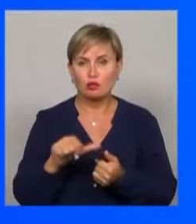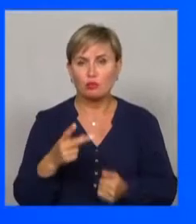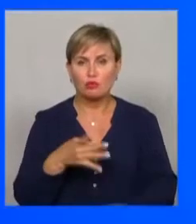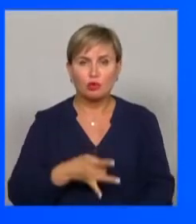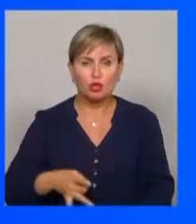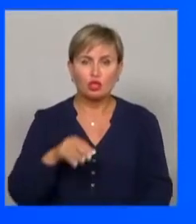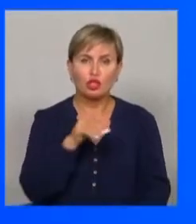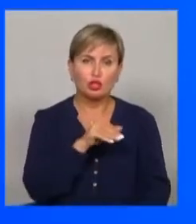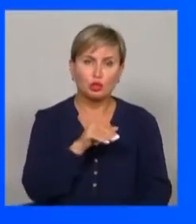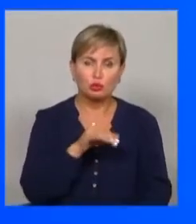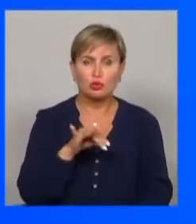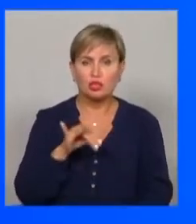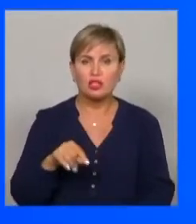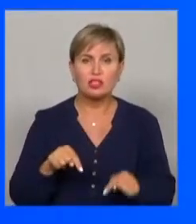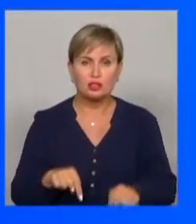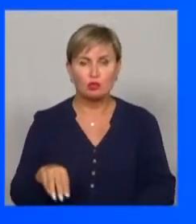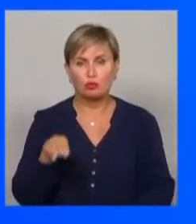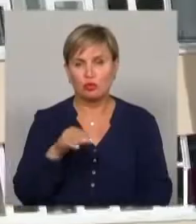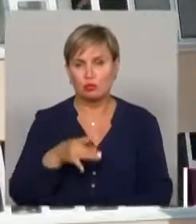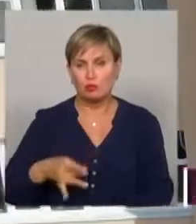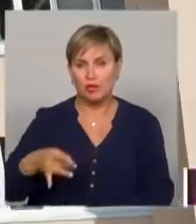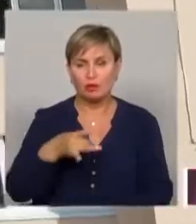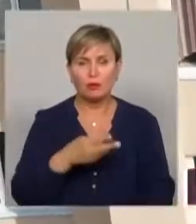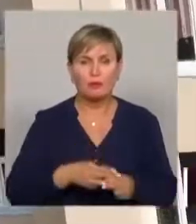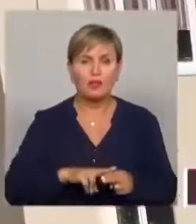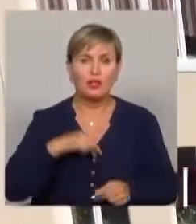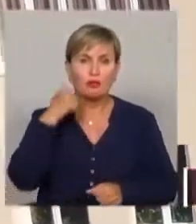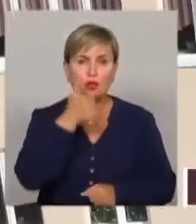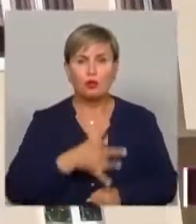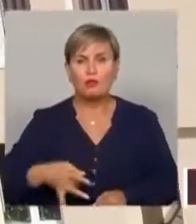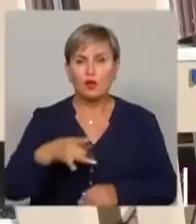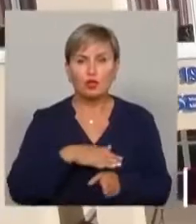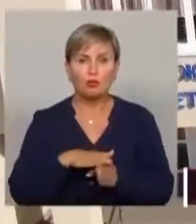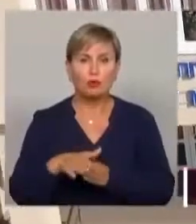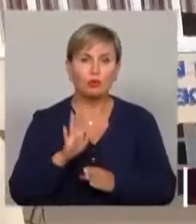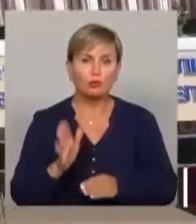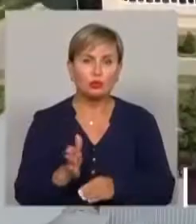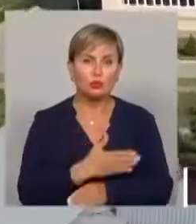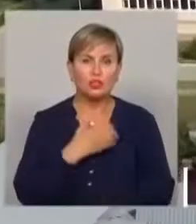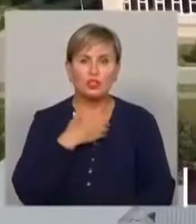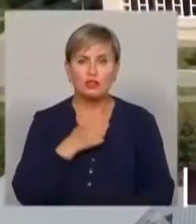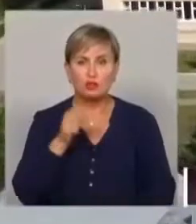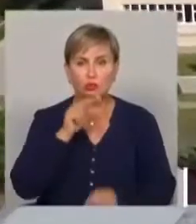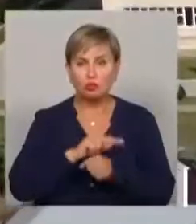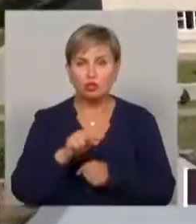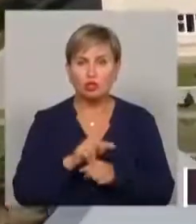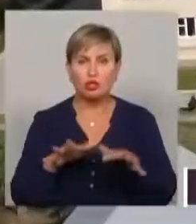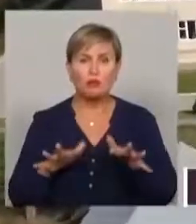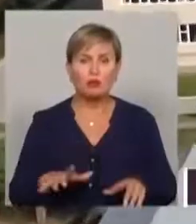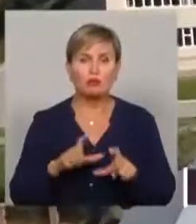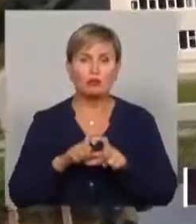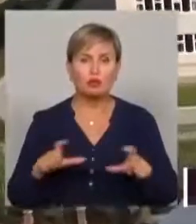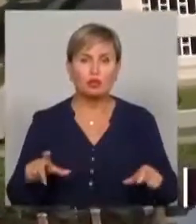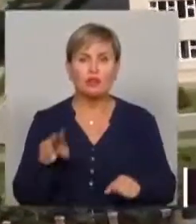Это Житосуйского и здесь, в Турксибском районе. В этом году в районе полностью будет исчерпан дефицит ученических мест в школах.